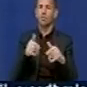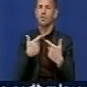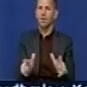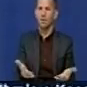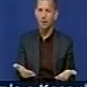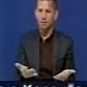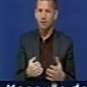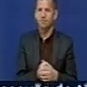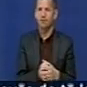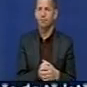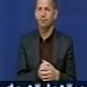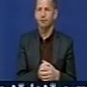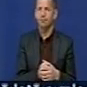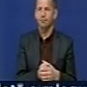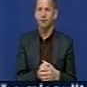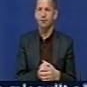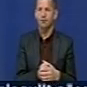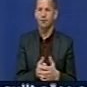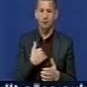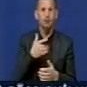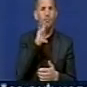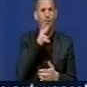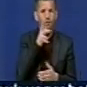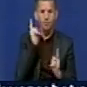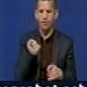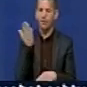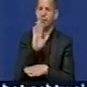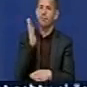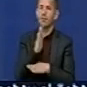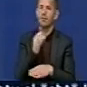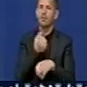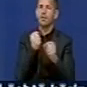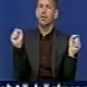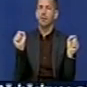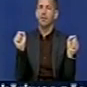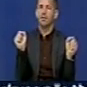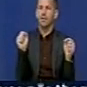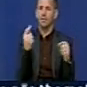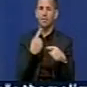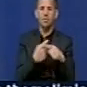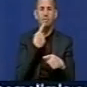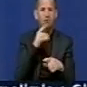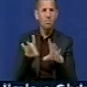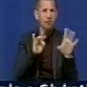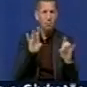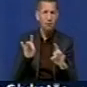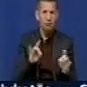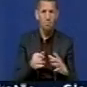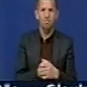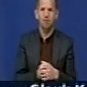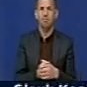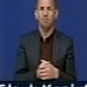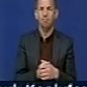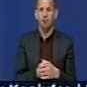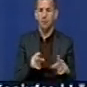kërkoj që t'ju themi deputetëve mundësinë e vetë lirë, mundësinë e zgjedhjes, ata që gjykata mos